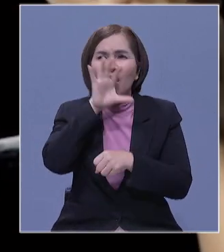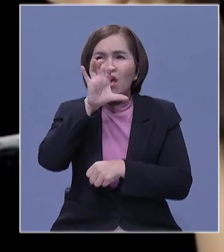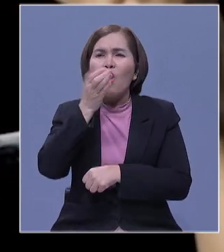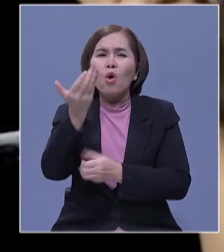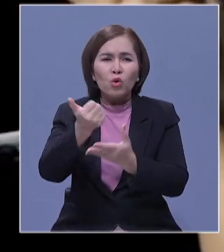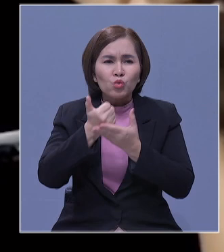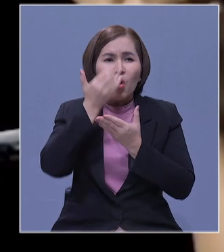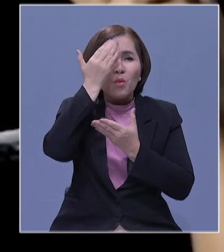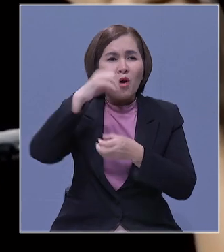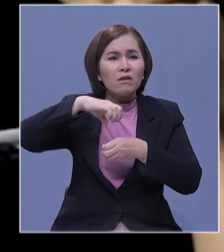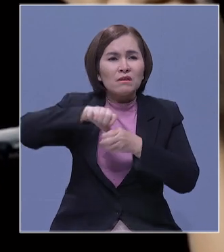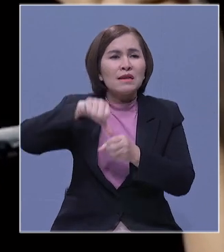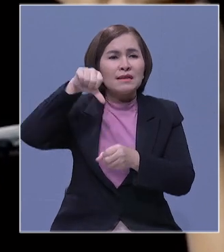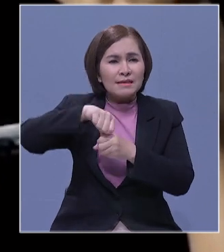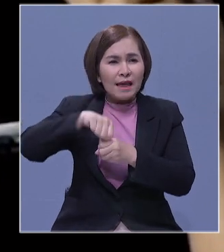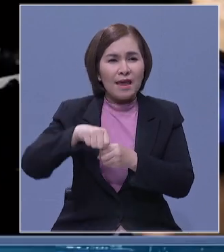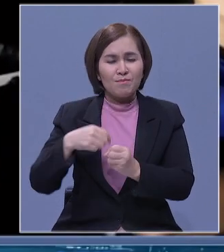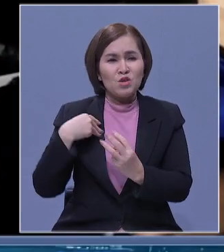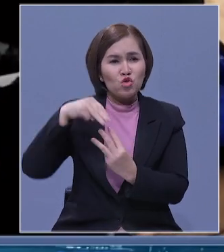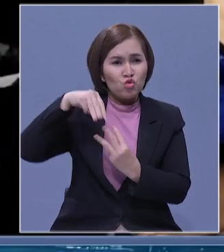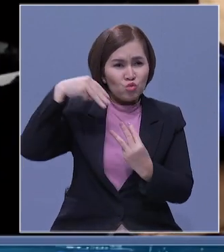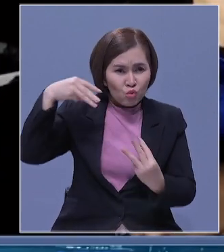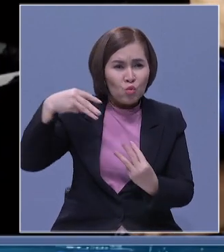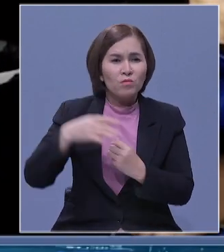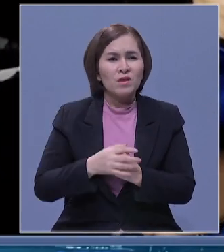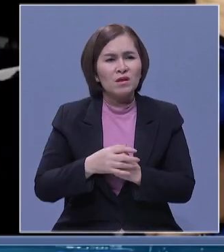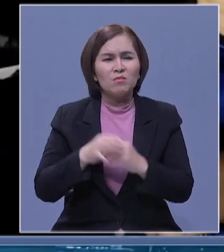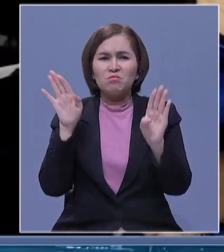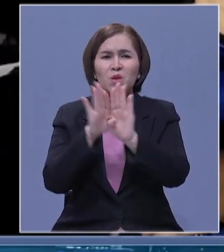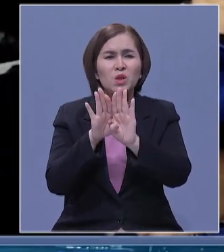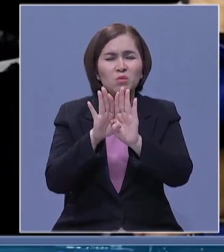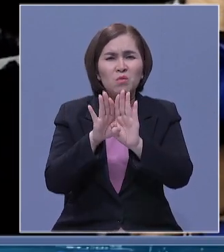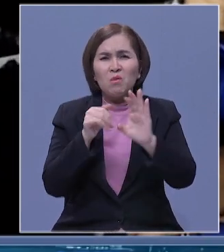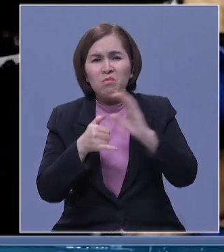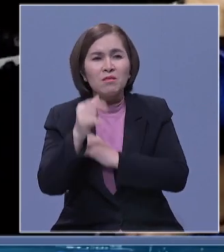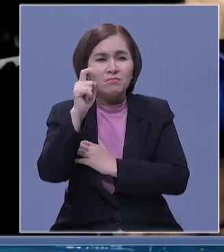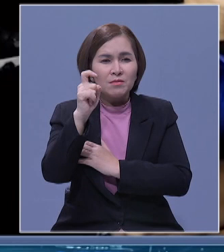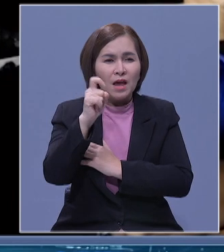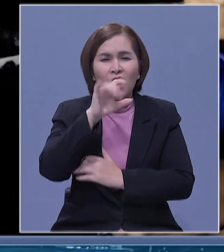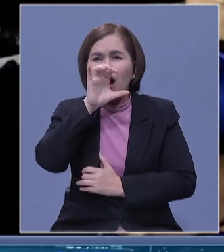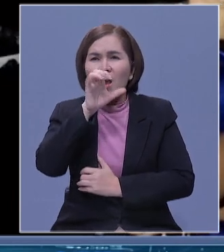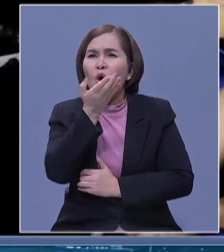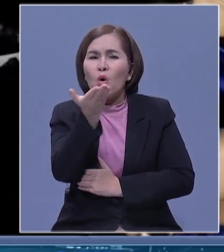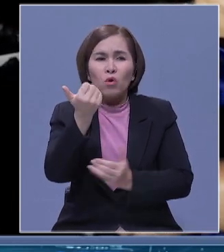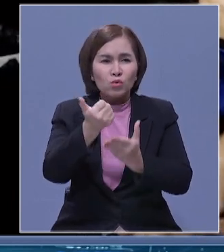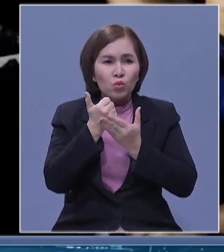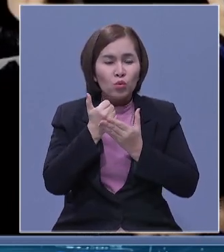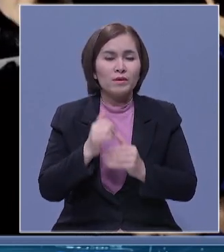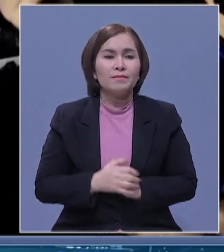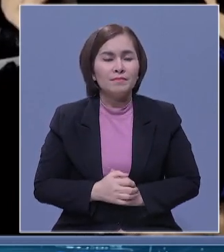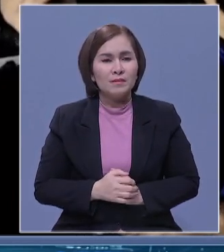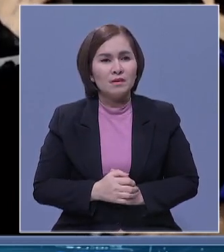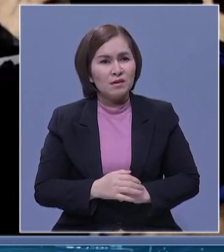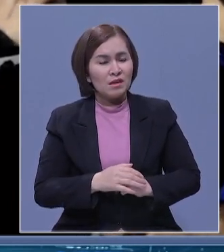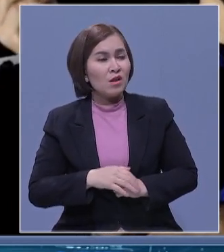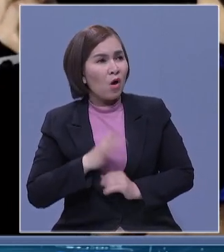ล้านชายเนี่ยเปิดแก๊สแถมยังจุดธูปนะขังยายไม่ให้ออกมาอีกตัวเองก็เลยตะโกนเรียกค่ะบอกว่าให้คนก่อเหตุตัว